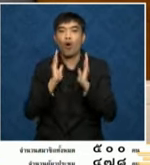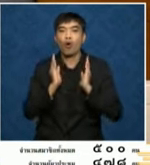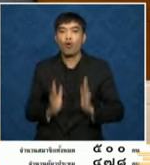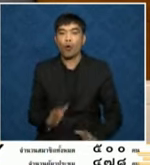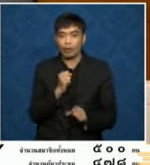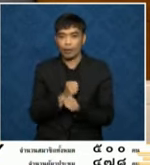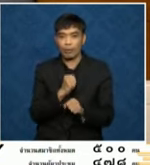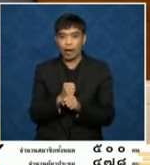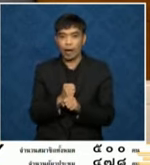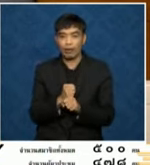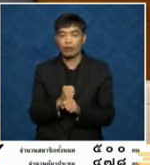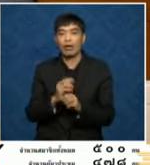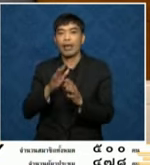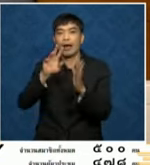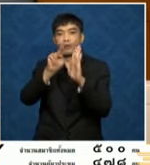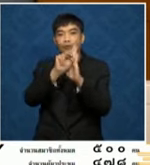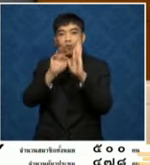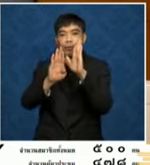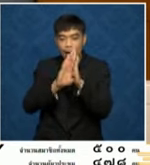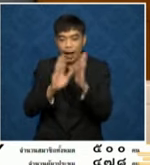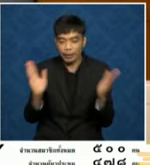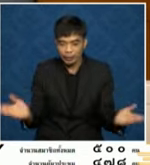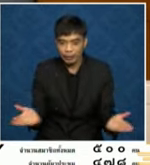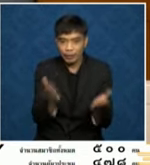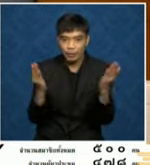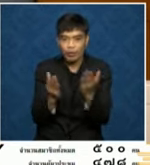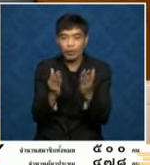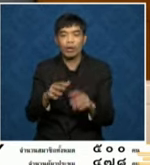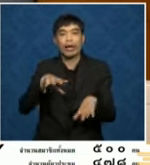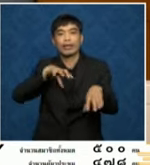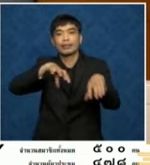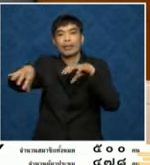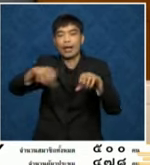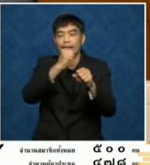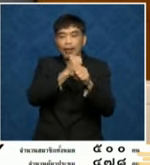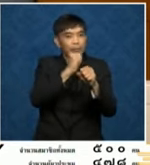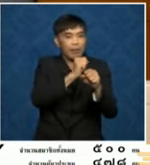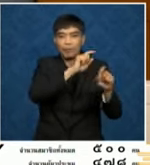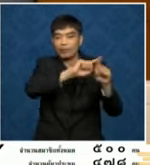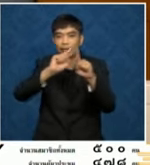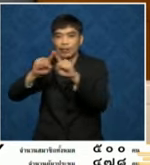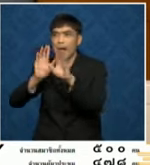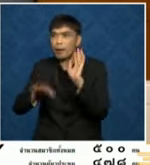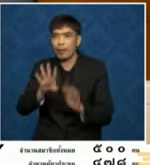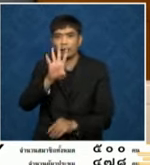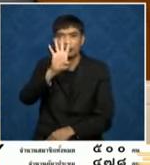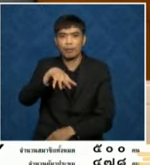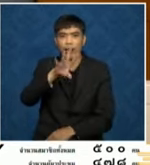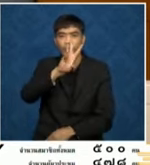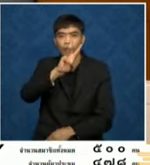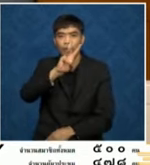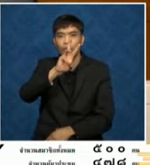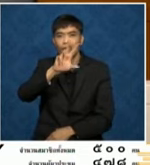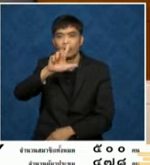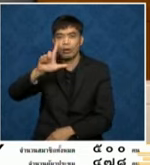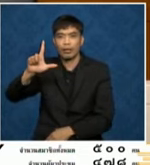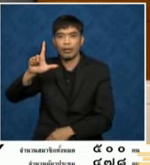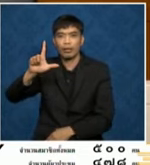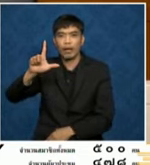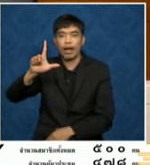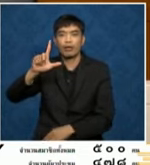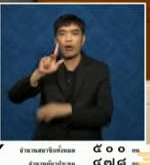ลและการขับเคลื่อนนโยบายงานสร้างเครือข่ายมวลชนงานดำเนินการต่างๆรวมทั้งสิ้น 4,600 ล้านบาท